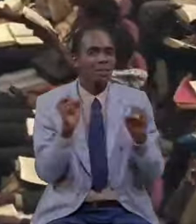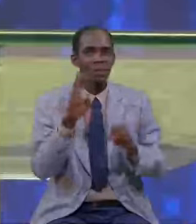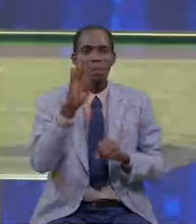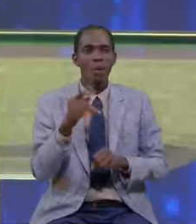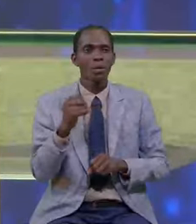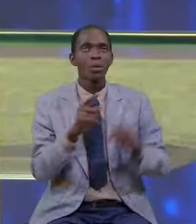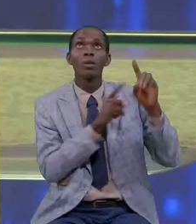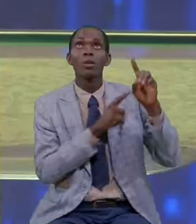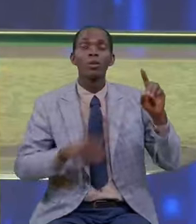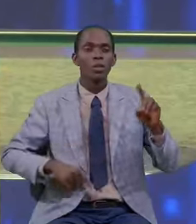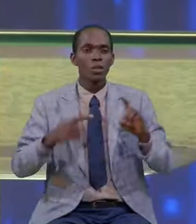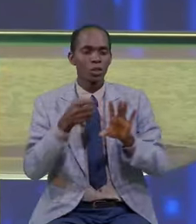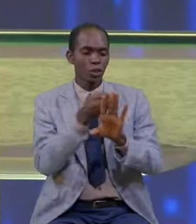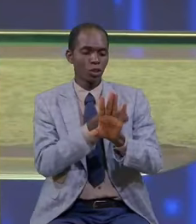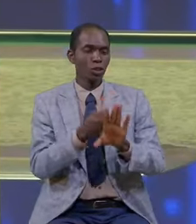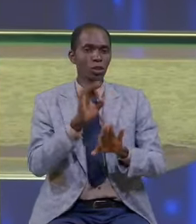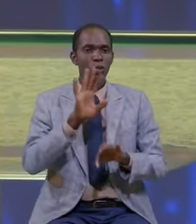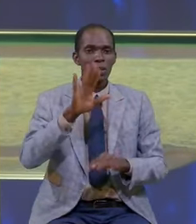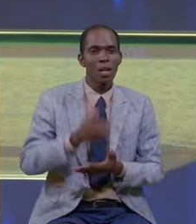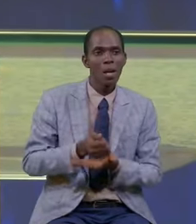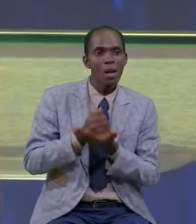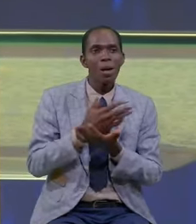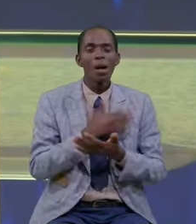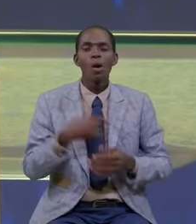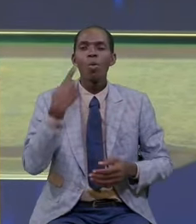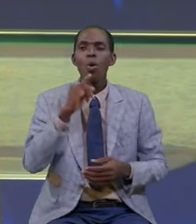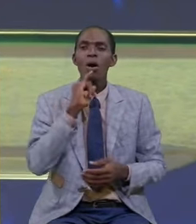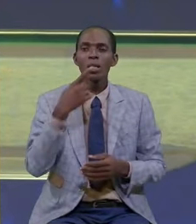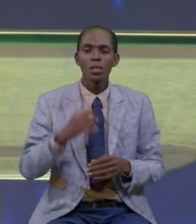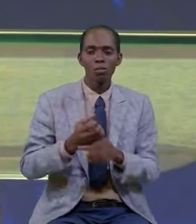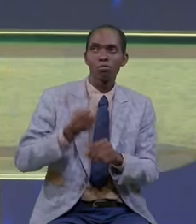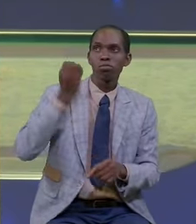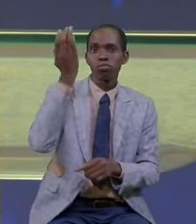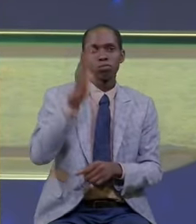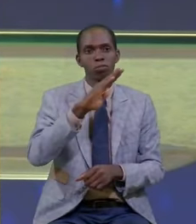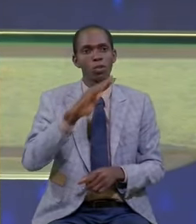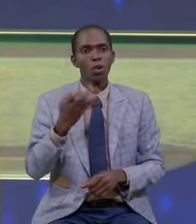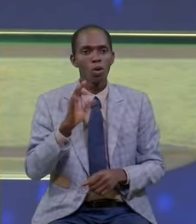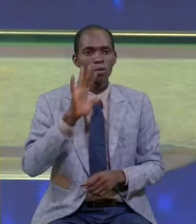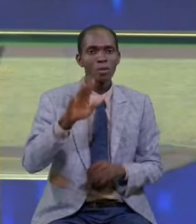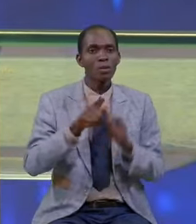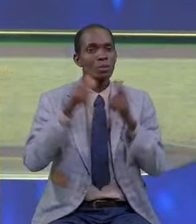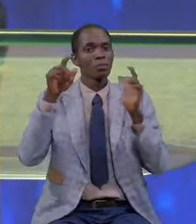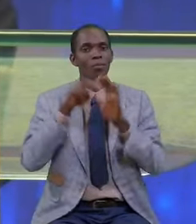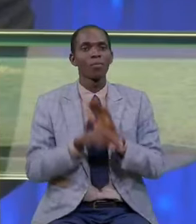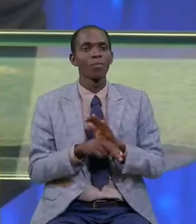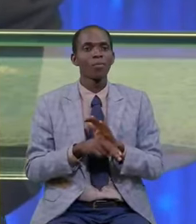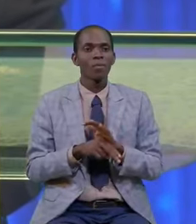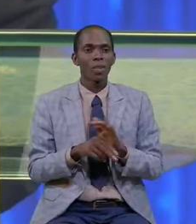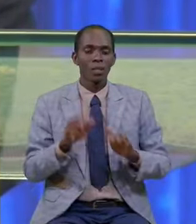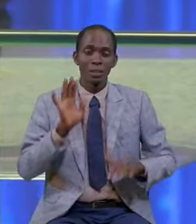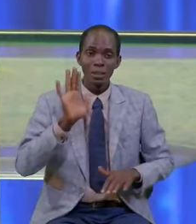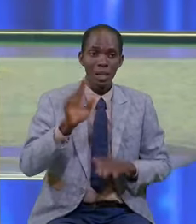le bouclier de ton secours et l'épée de ta gloire. Tes